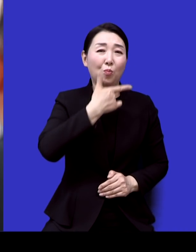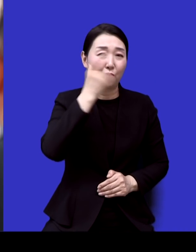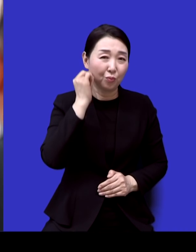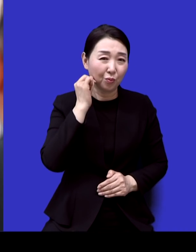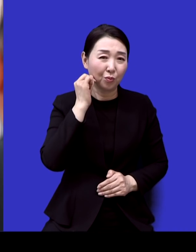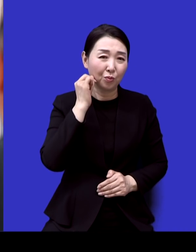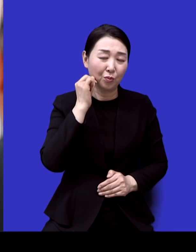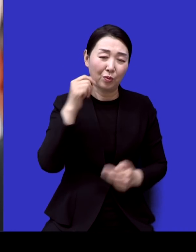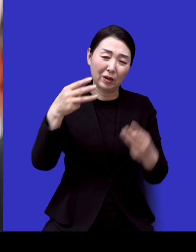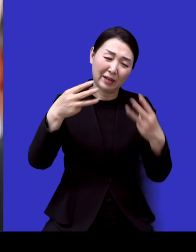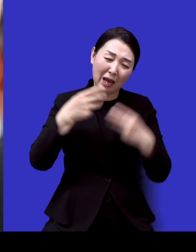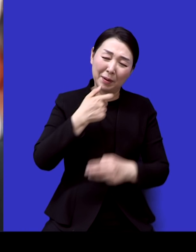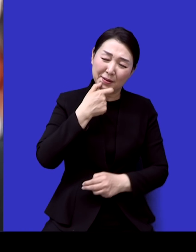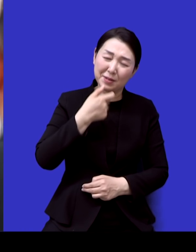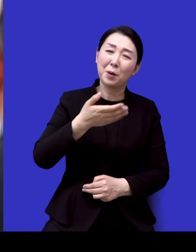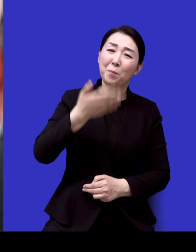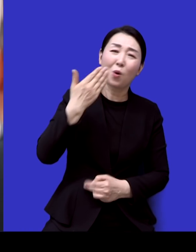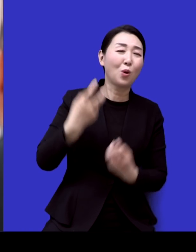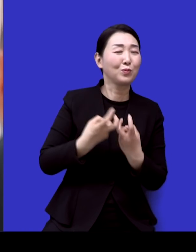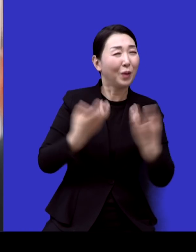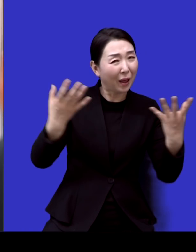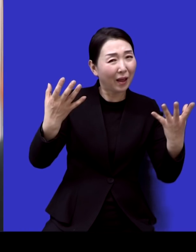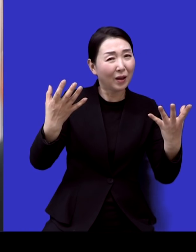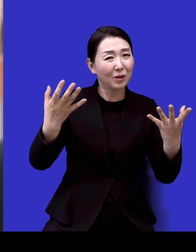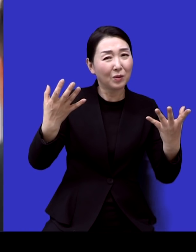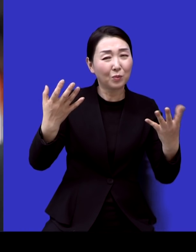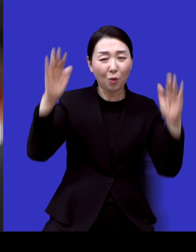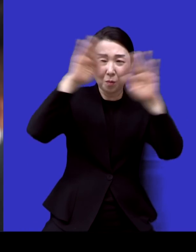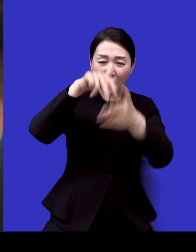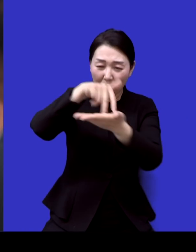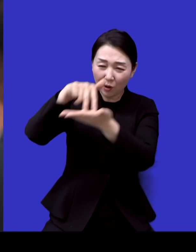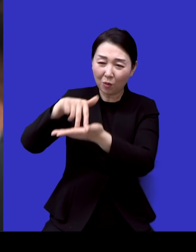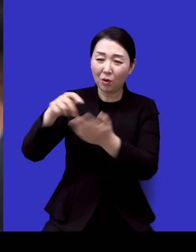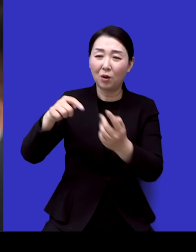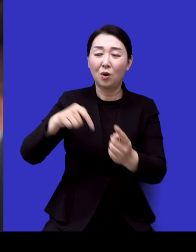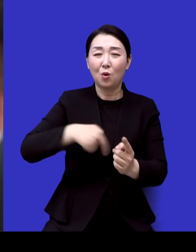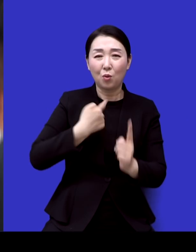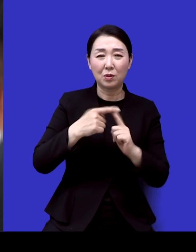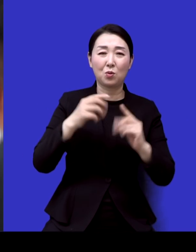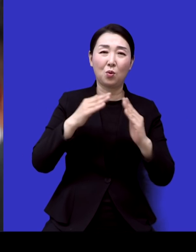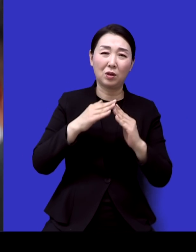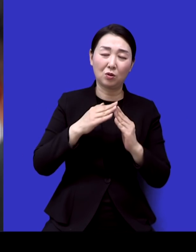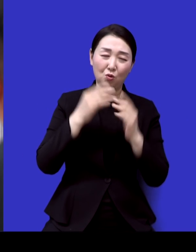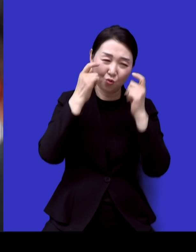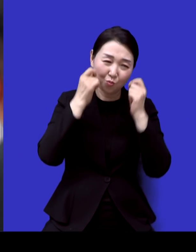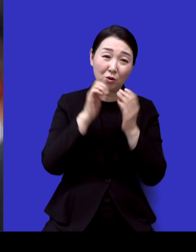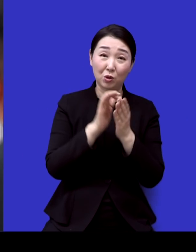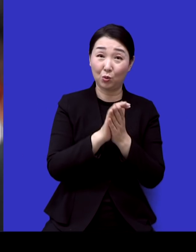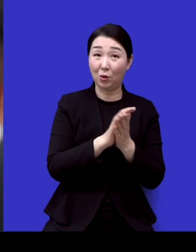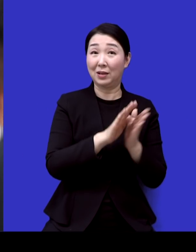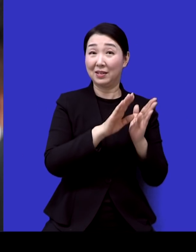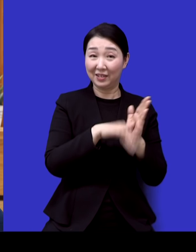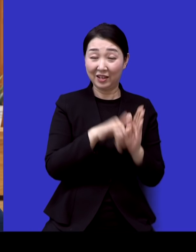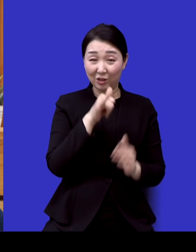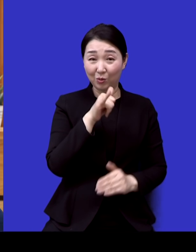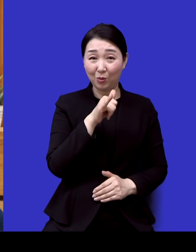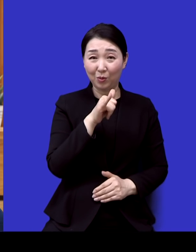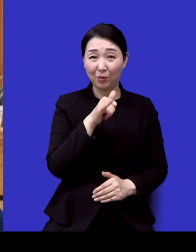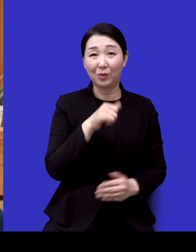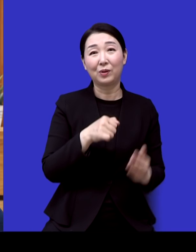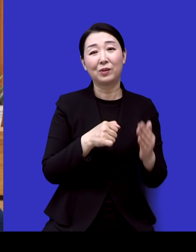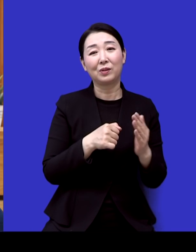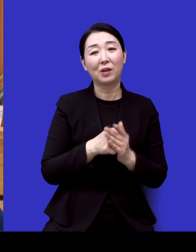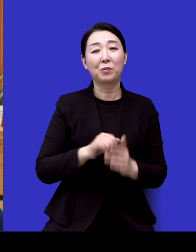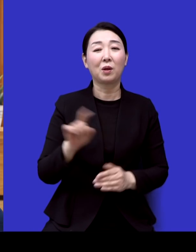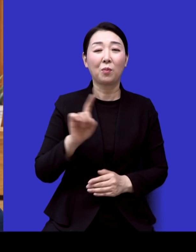먹기 싫은 라면을 먹고 또 그 외로운 밤에 홀로 교회에서 눈물로 기도를 하는 그 시간들이 사실은 그 어느